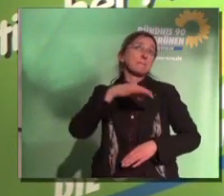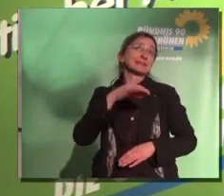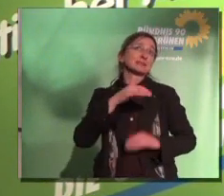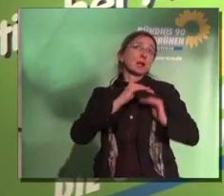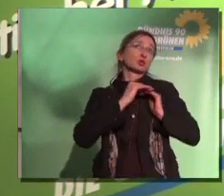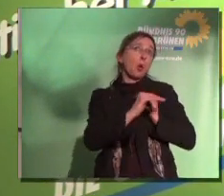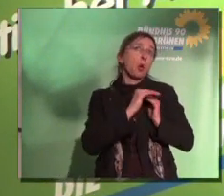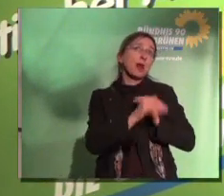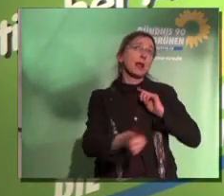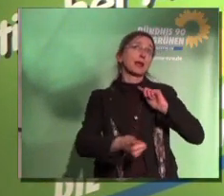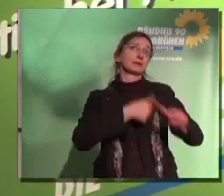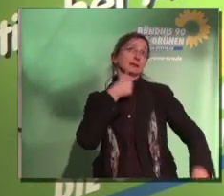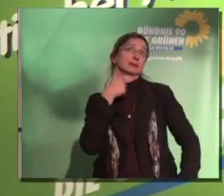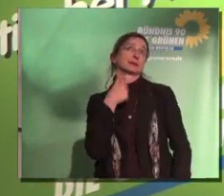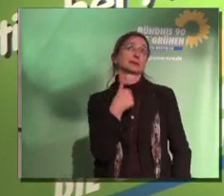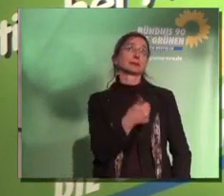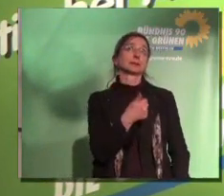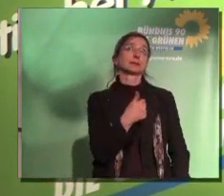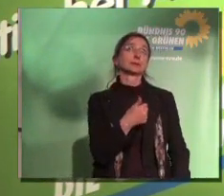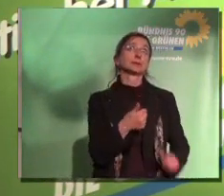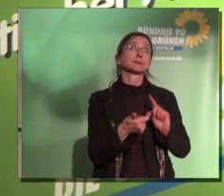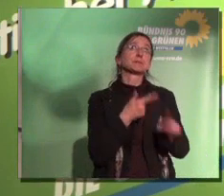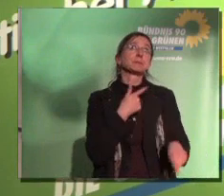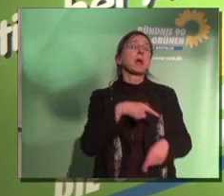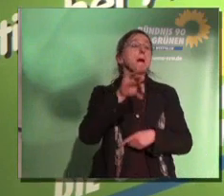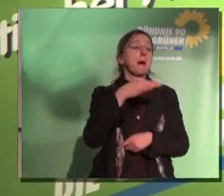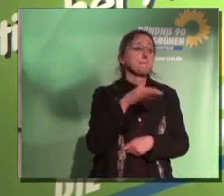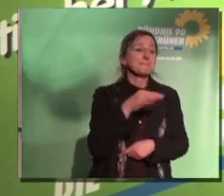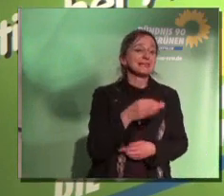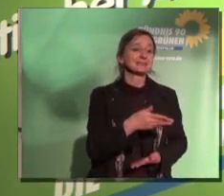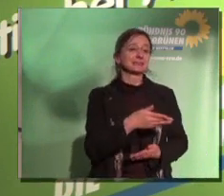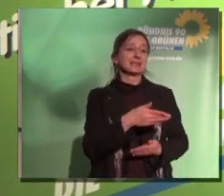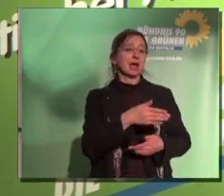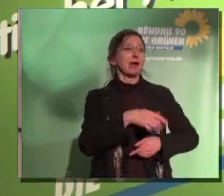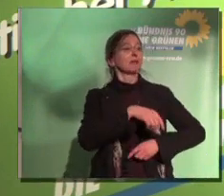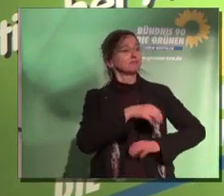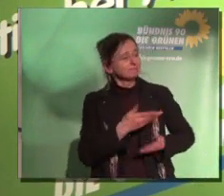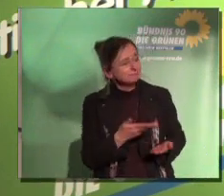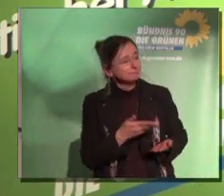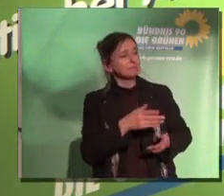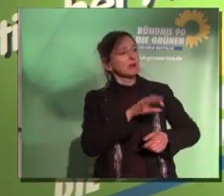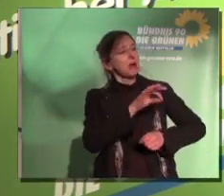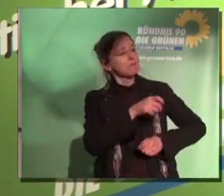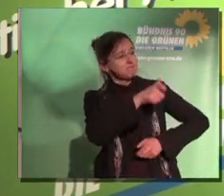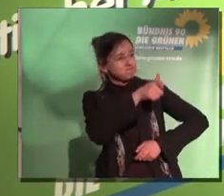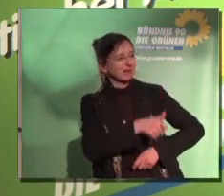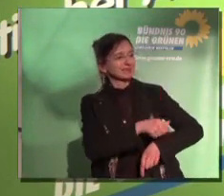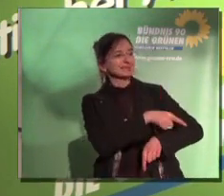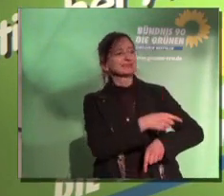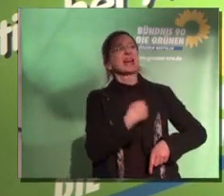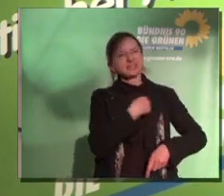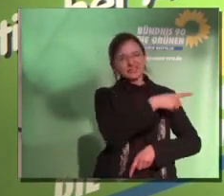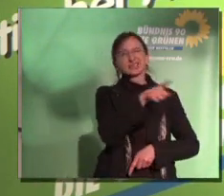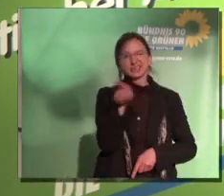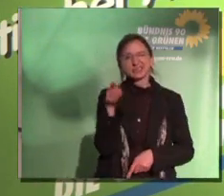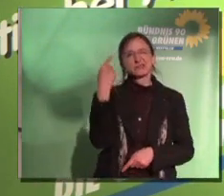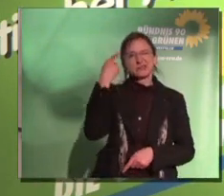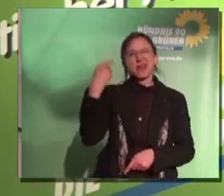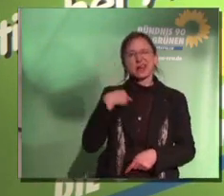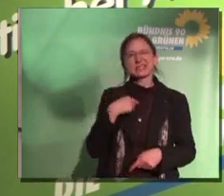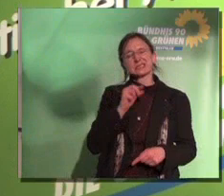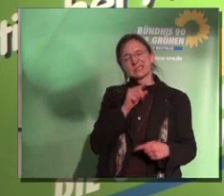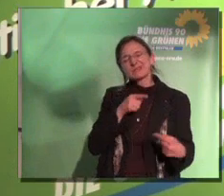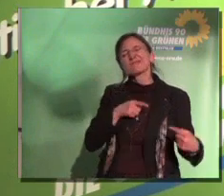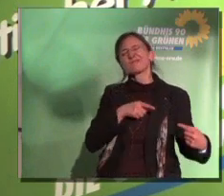das war mein Ministerpräsident, ihr wisst, das war nicht ganz ohne Reibung, ja? Ganz